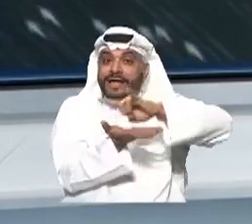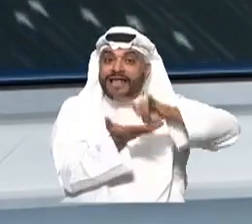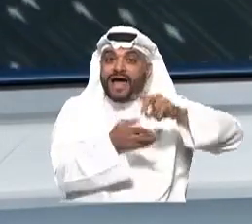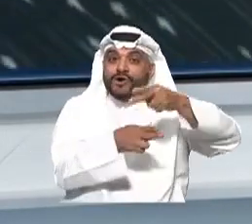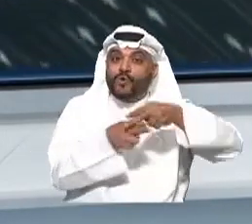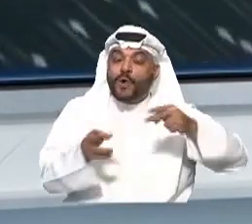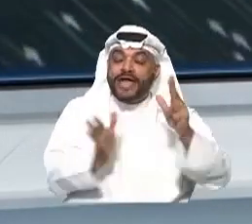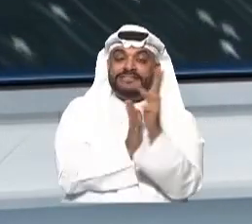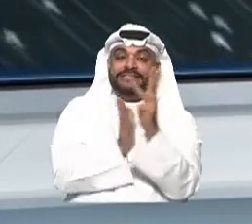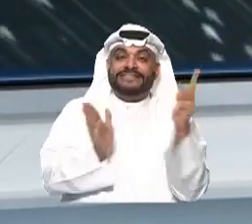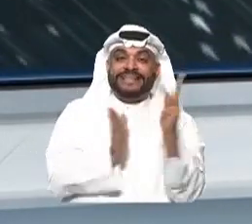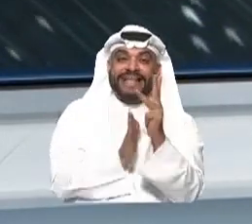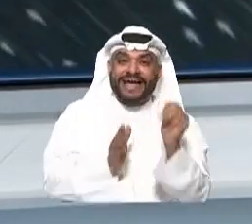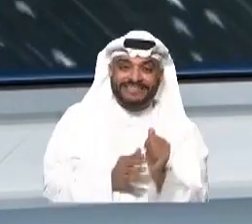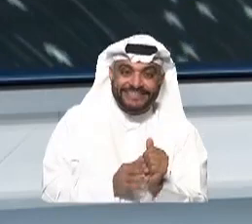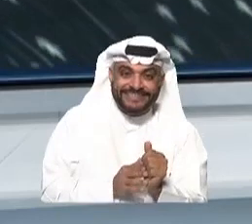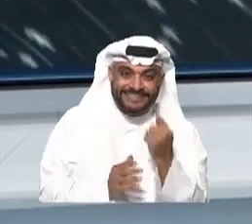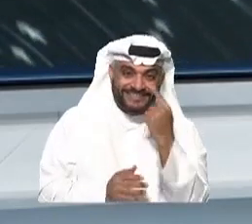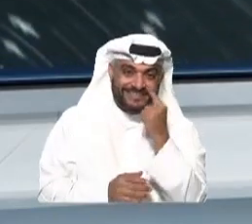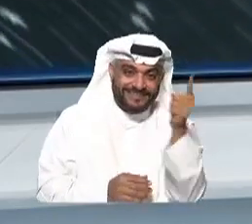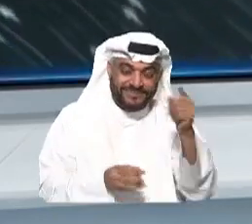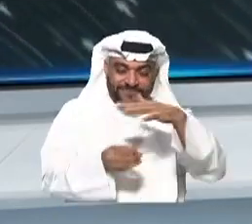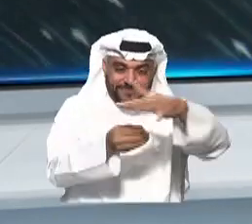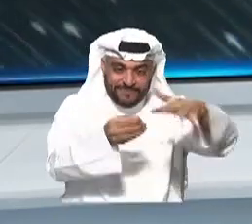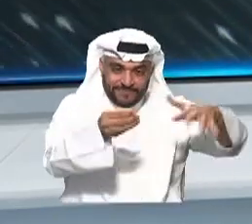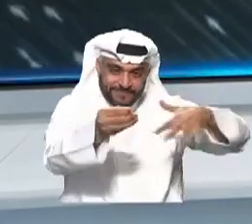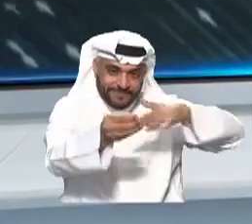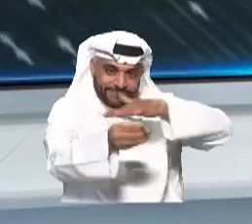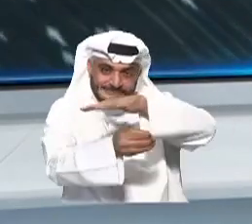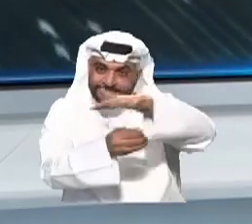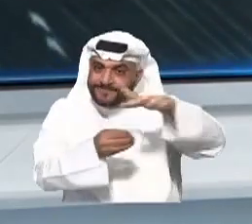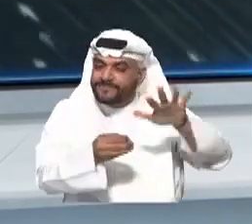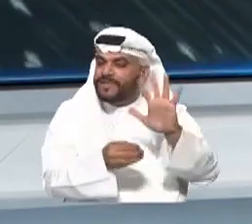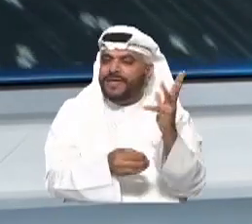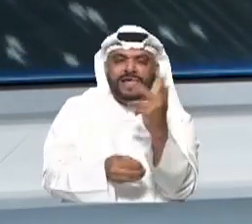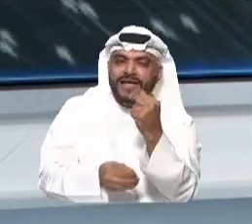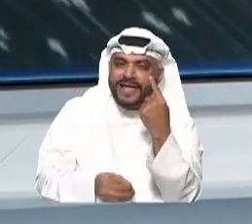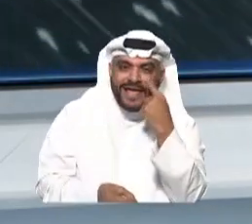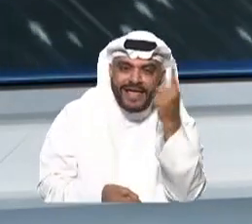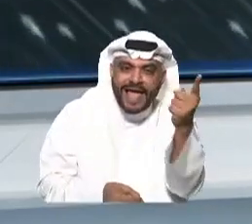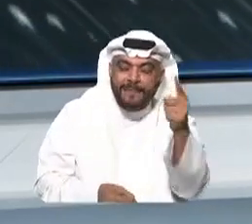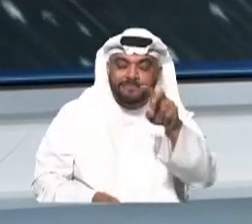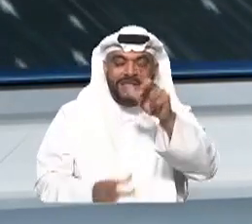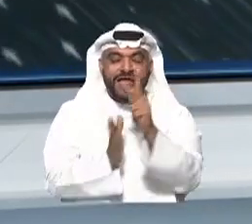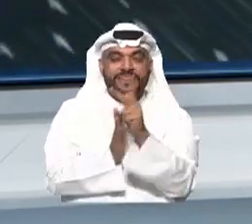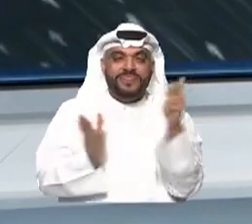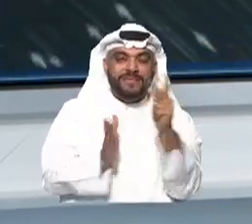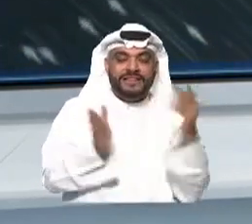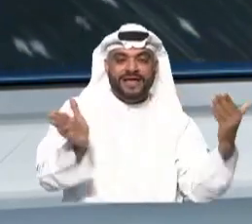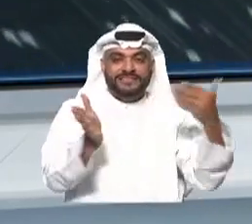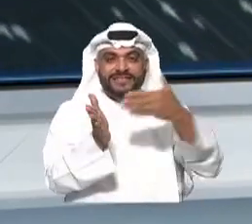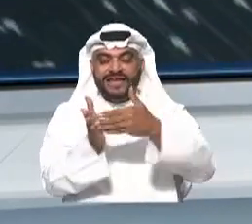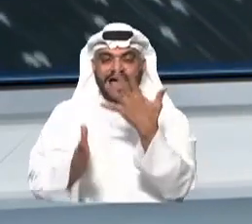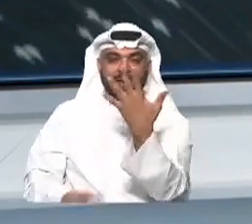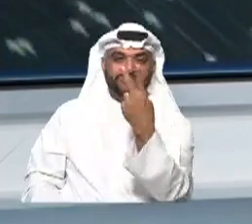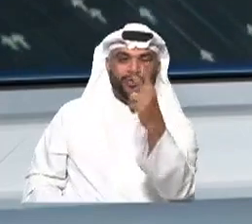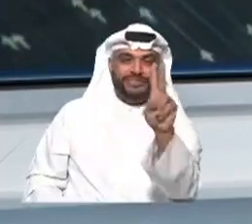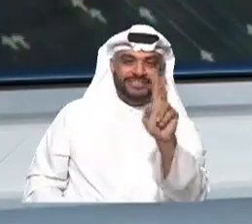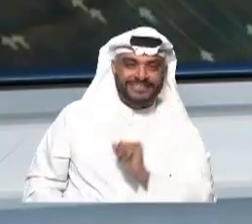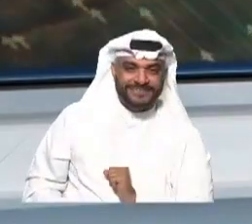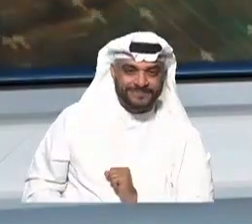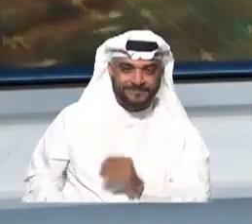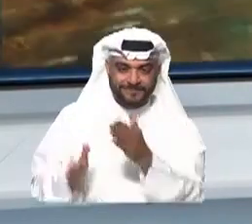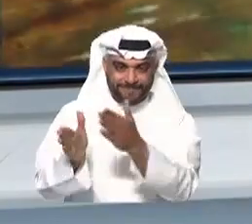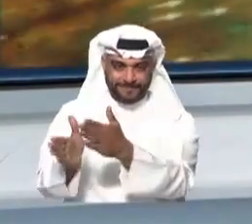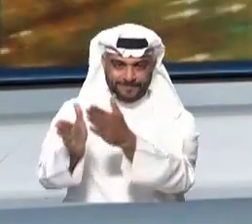19 درجة مئوية. أما جزرنا الشمالية وربا وبوبيان وفيلتشا من 18 إلى 25 درجة